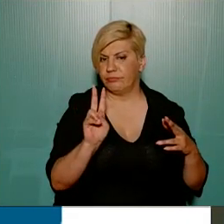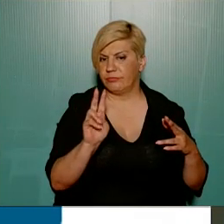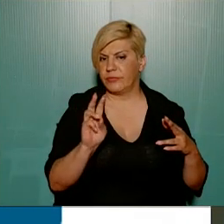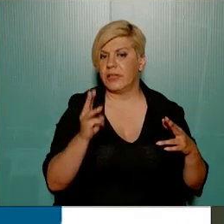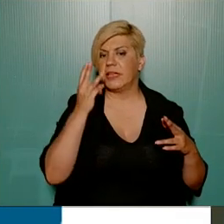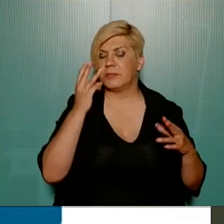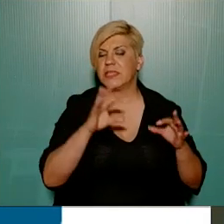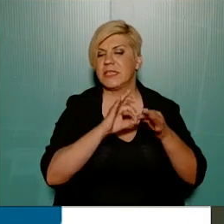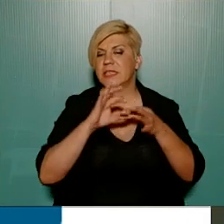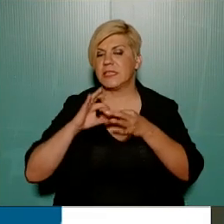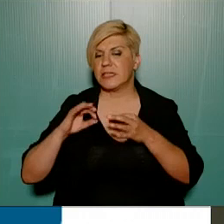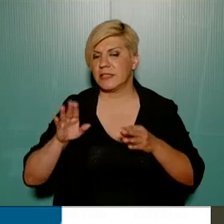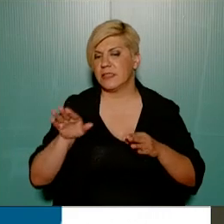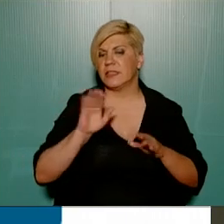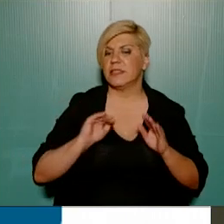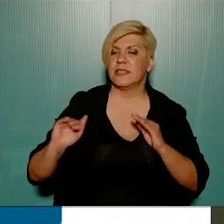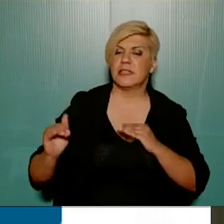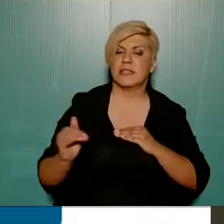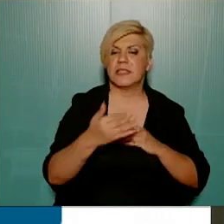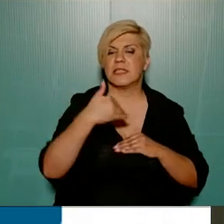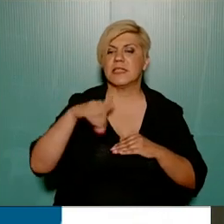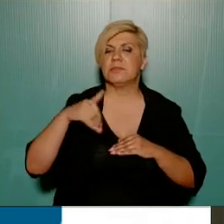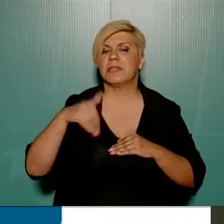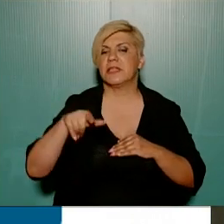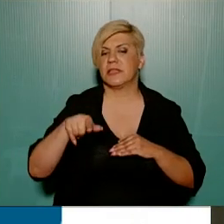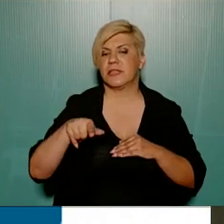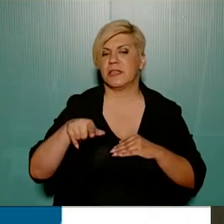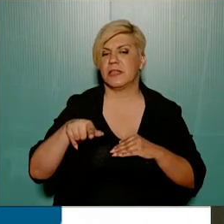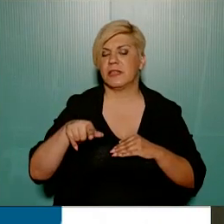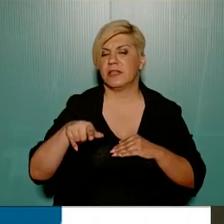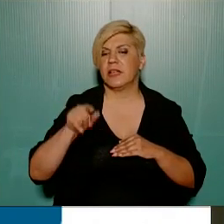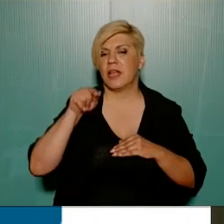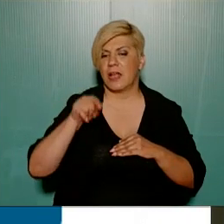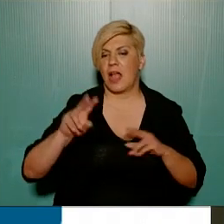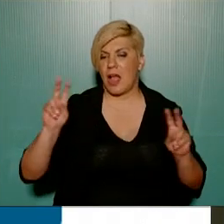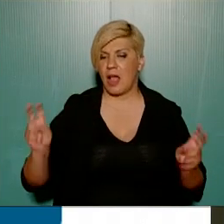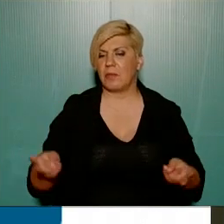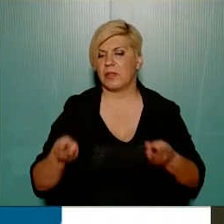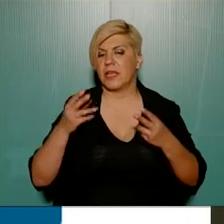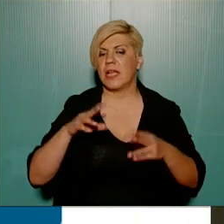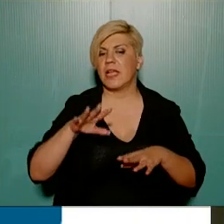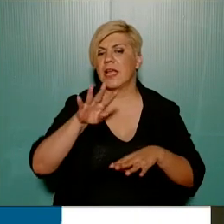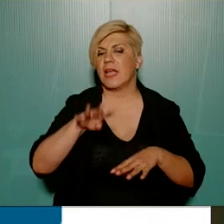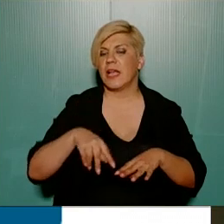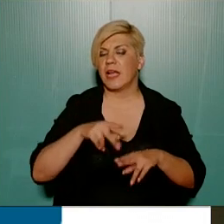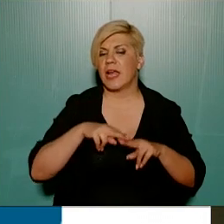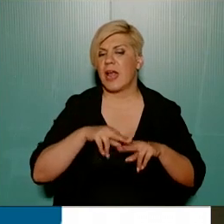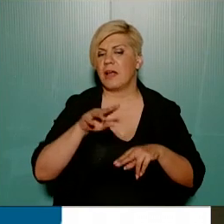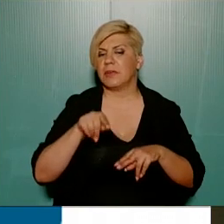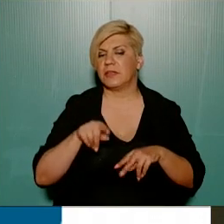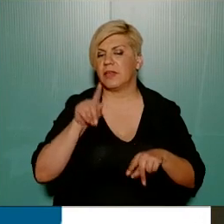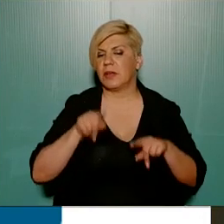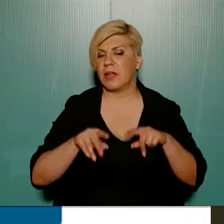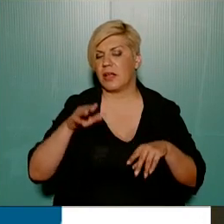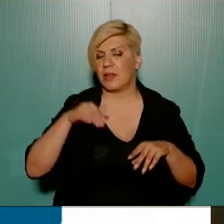τριπλή σύνθεση, στρίβουν την τζιμισκή για να μπουν εκεί που αποκαλύφθηκαν οι γραμμές